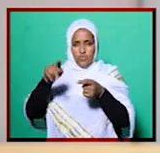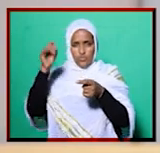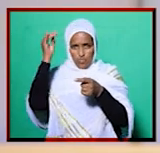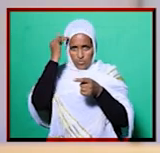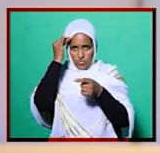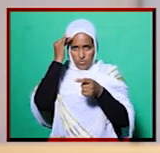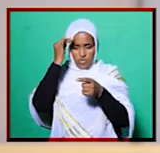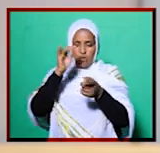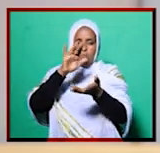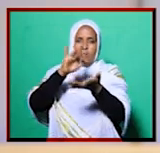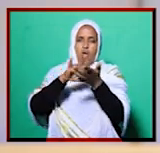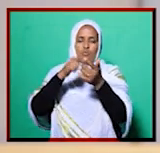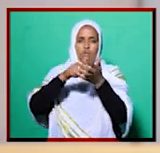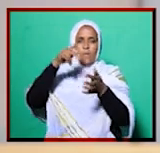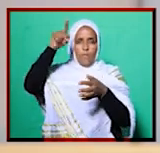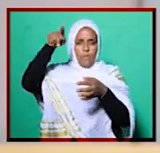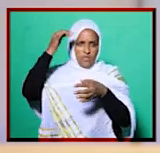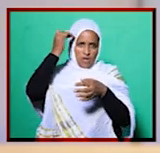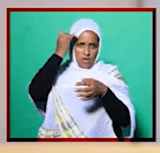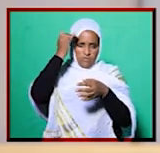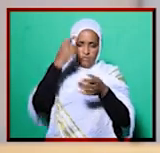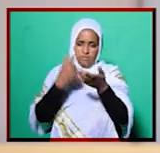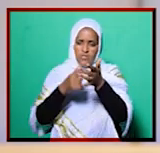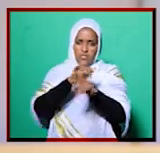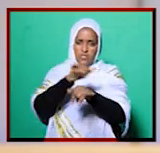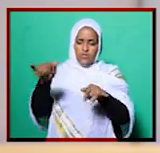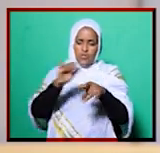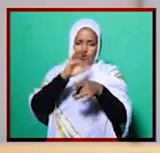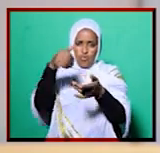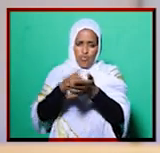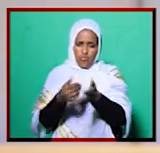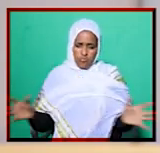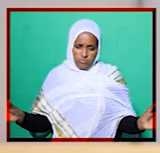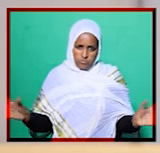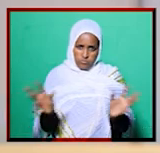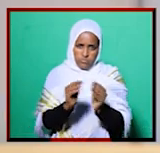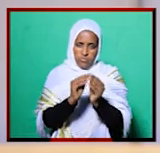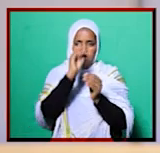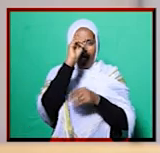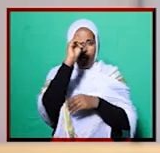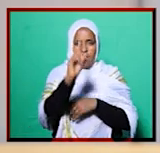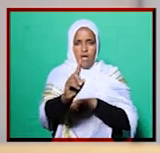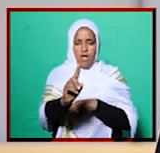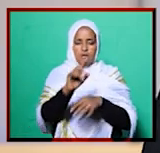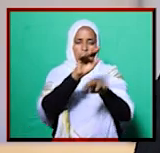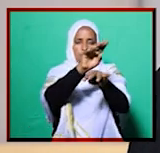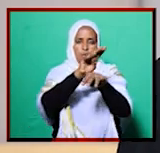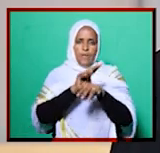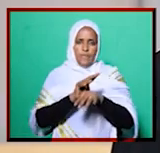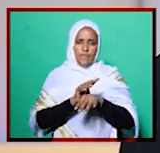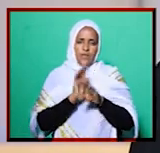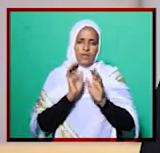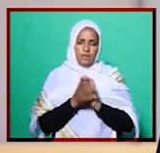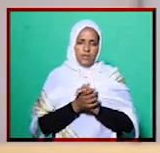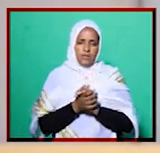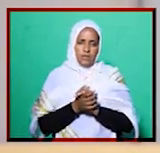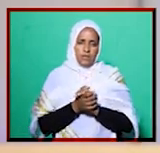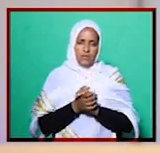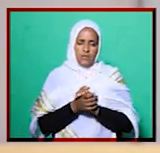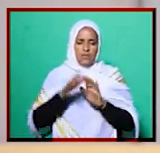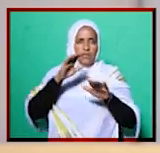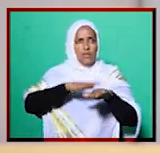ኤጲስቆጶስነት ያረጉ ከጳጳሳት መካከል ደግሞ ወደ ፓትርያርክነት በእነዚህ ሁሉ ተሰባስበው አንድ መንበራቸው ርዕሰ